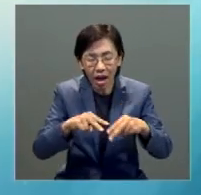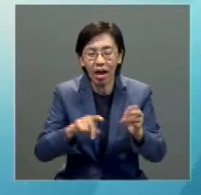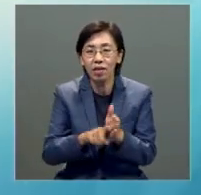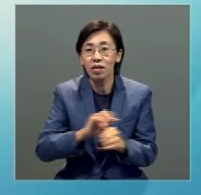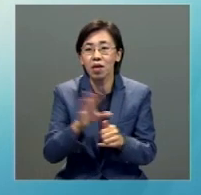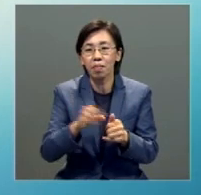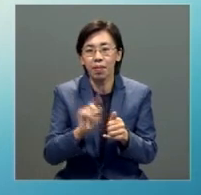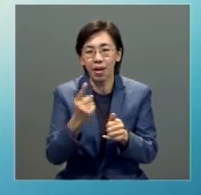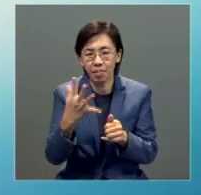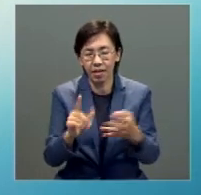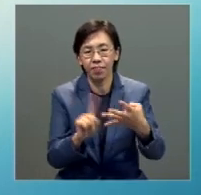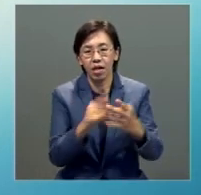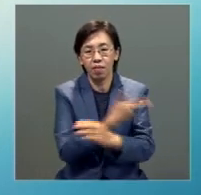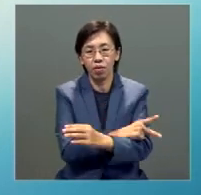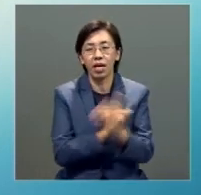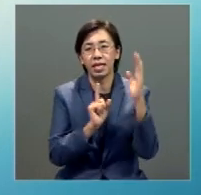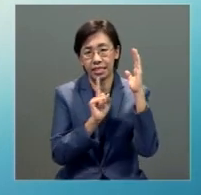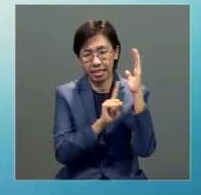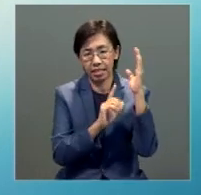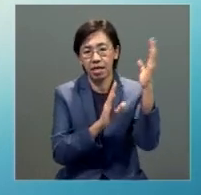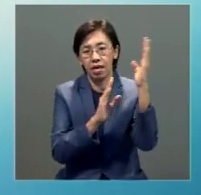รายซึ่งอันนี้ก็เราเคยบอกกันแล้วนะครับว่าเราคงไม่ได้ให้ใส่ตัวเลขว่าอยู่ที่กรุงเทพฯก็แยกตัวเลขมาให้เห็นชัดเจนก็เป็นการทำงานของพี่น้องชาวกรุงเทพฯแล้วก็ฝั่งของทางกรุงเทพฯเองด้วยนะครับที่ช่วยกันดูแลตรงนี้ภูเก็ต1รายและสุพรรณบุรีอันนี้เป็นรายใหม่ที่เกิดขึ้น